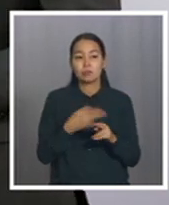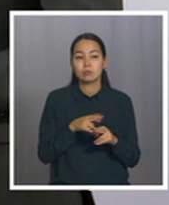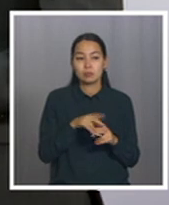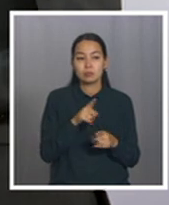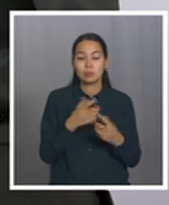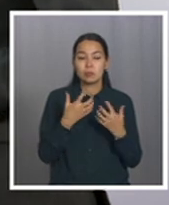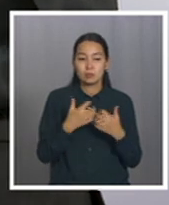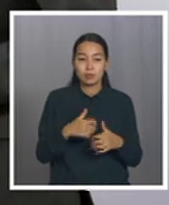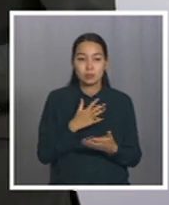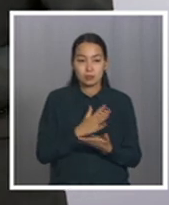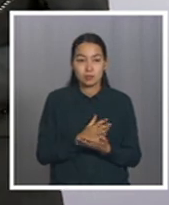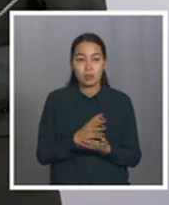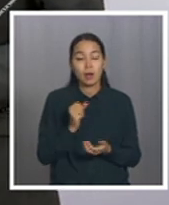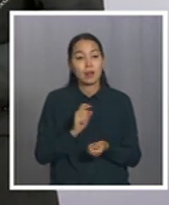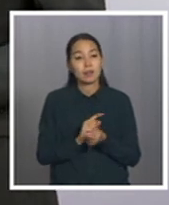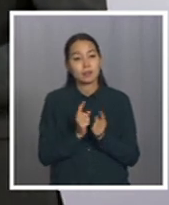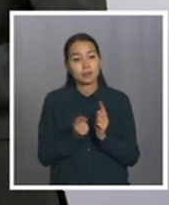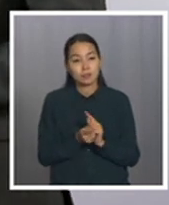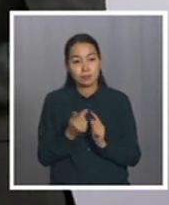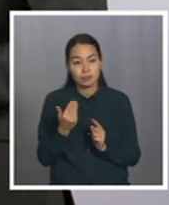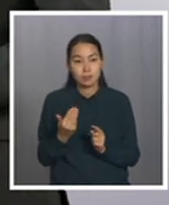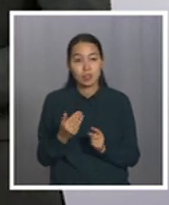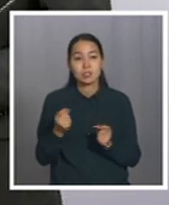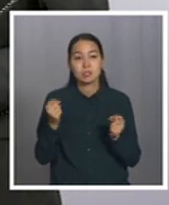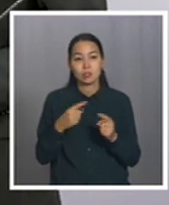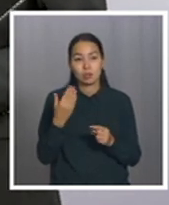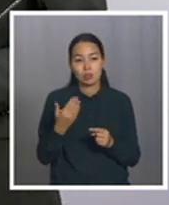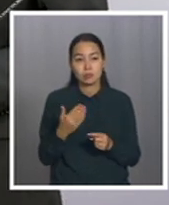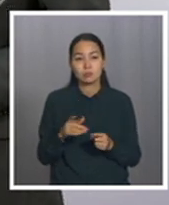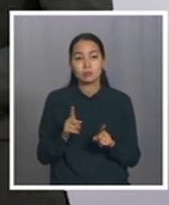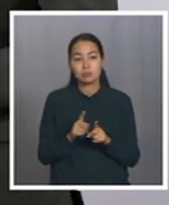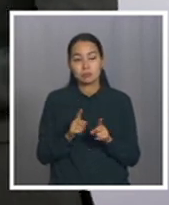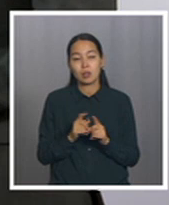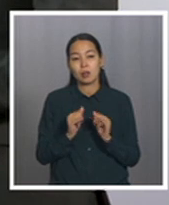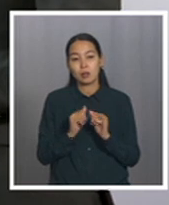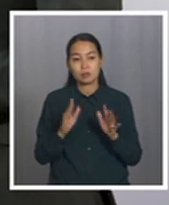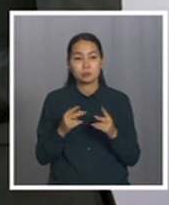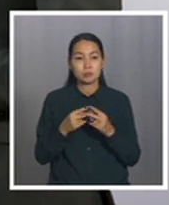Демек кері функциямызда сәйкесінше анықталуы болса артық немесе тең 0 болу керек. Енді